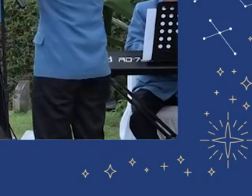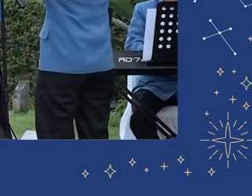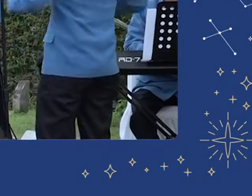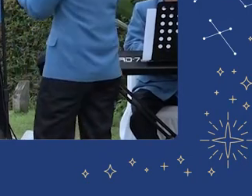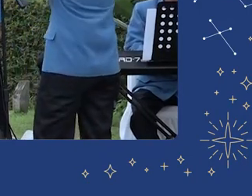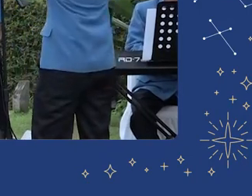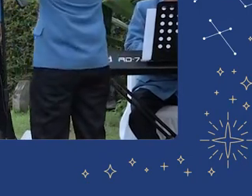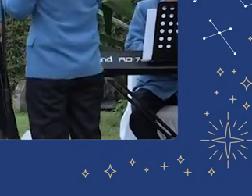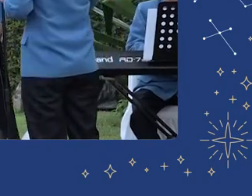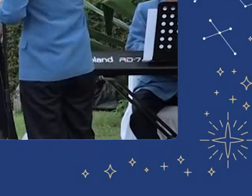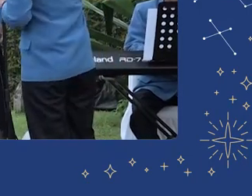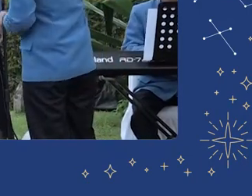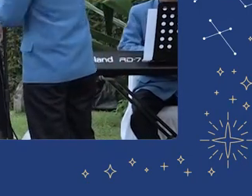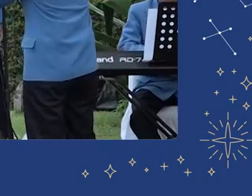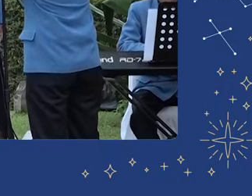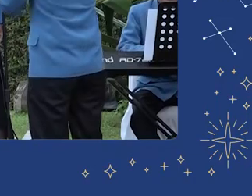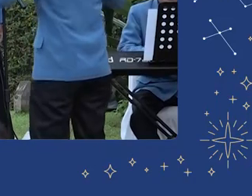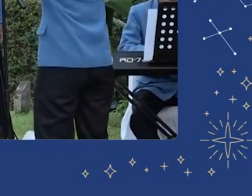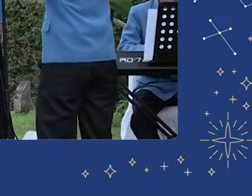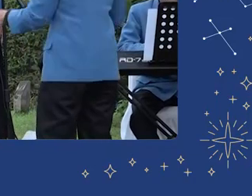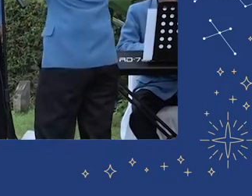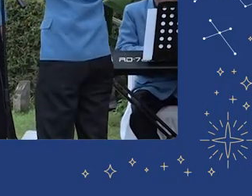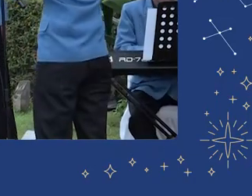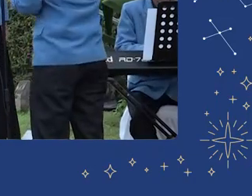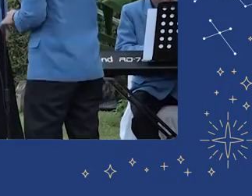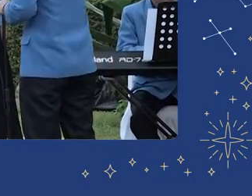depan berarti kan Pelangi